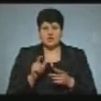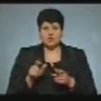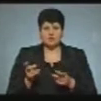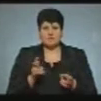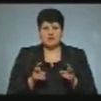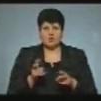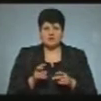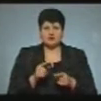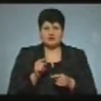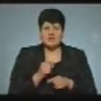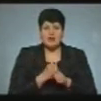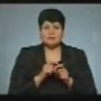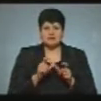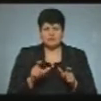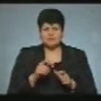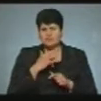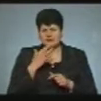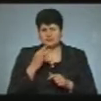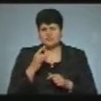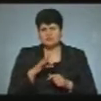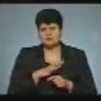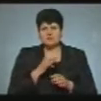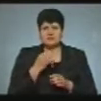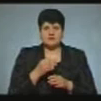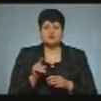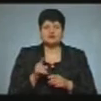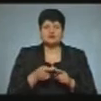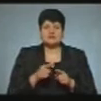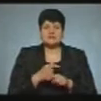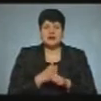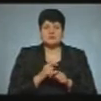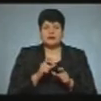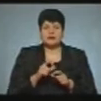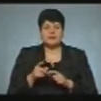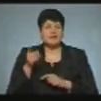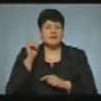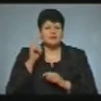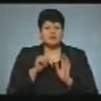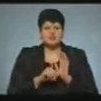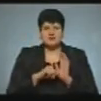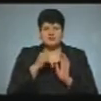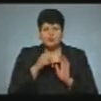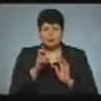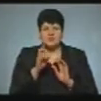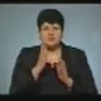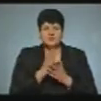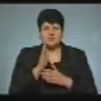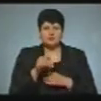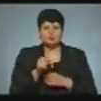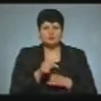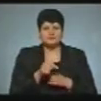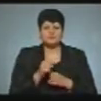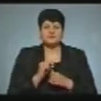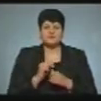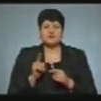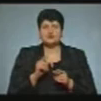до цієї аптеки, тому що неодноразово в сюжетах було сказано про те, що це аптека-легенда, 60 років в березні має виповнитися. І